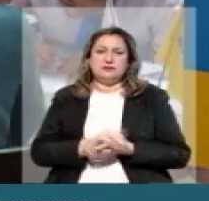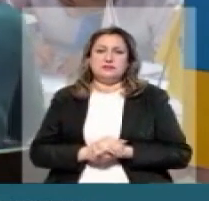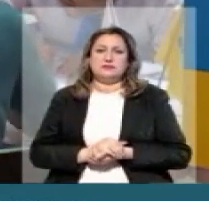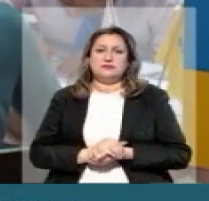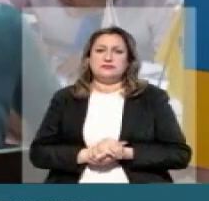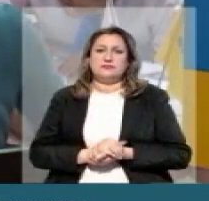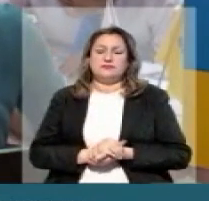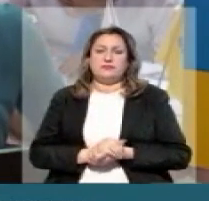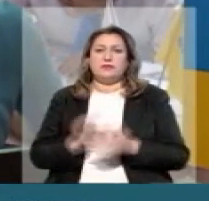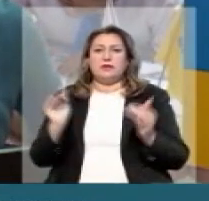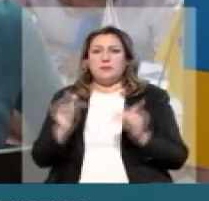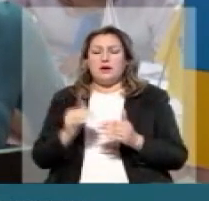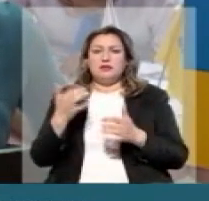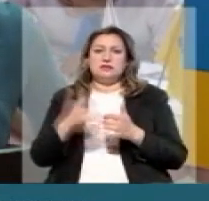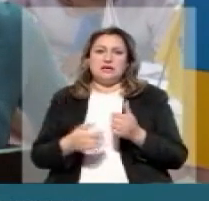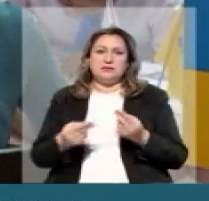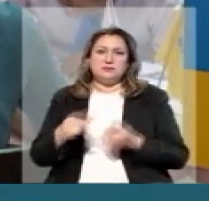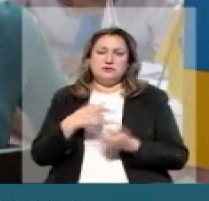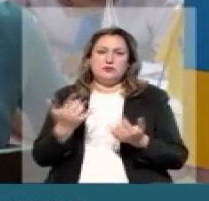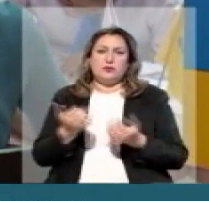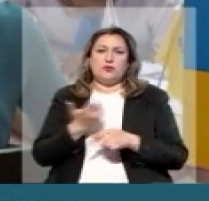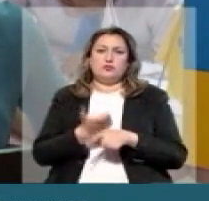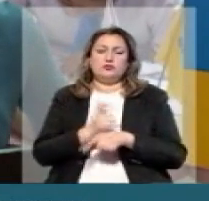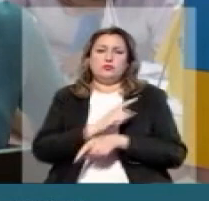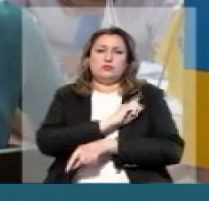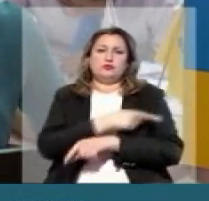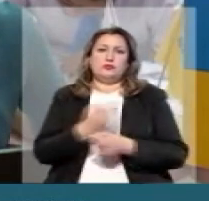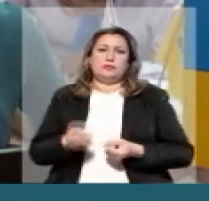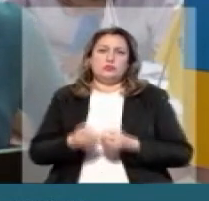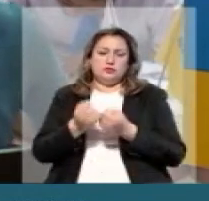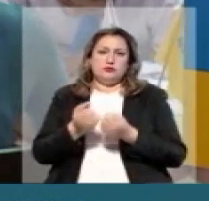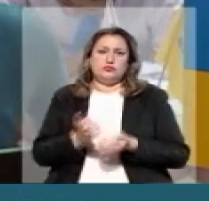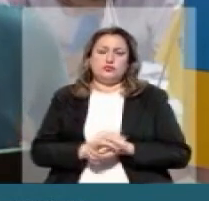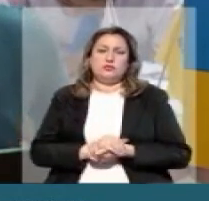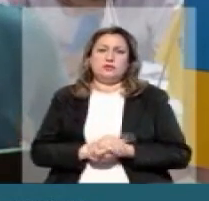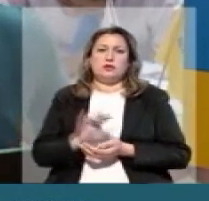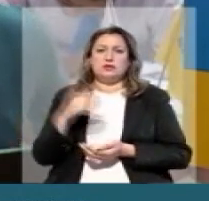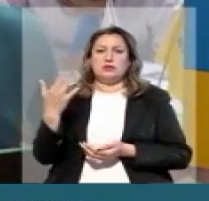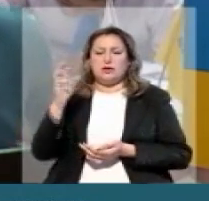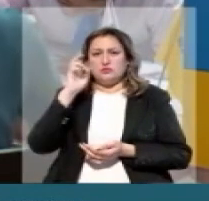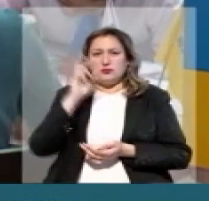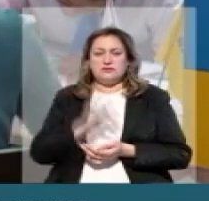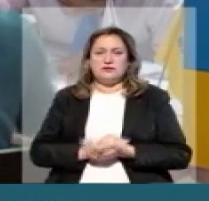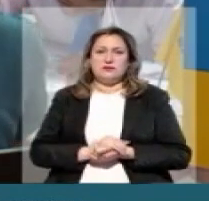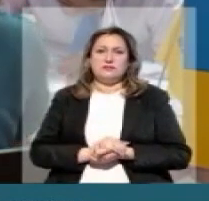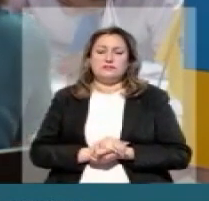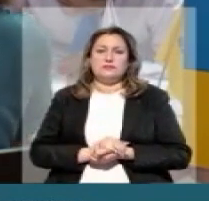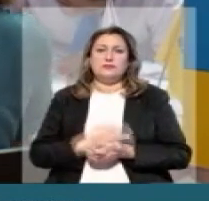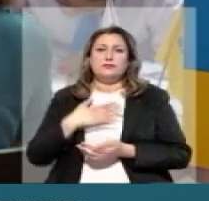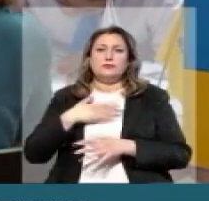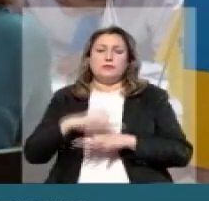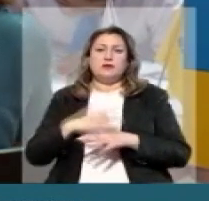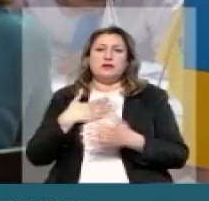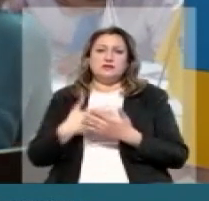жобаларды қаржыландыруға белсене қатысады. 2021 жылдың тамызында біздің филиалымыздағы Санкт-Петербург блогы мемлекеттік